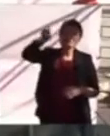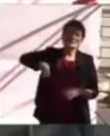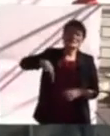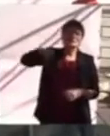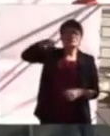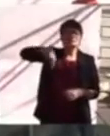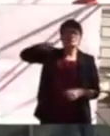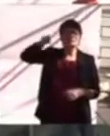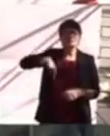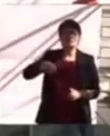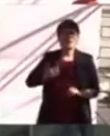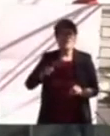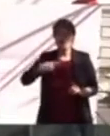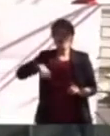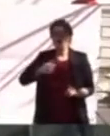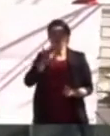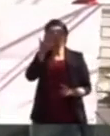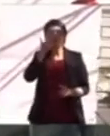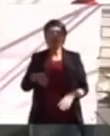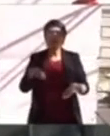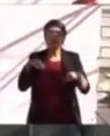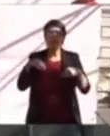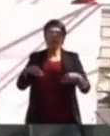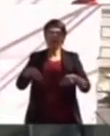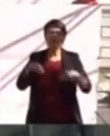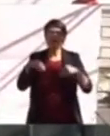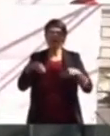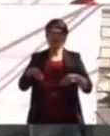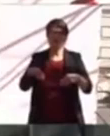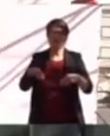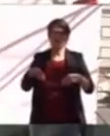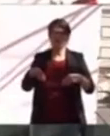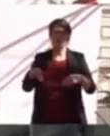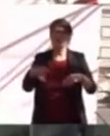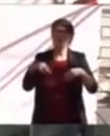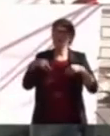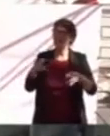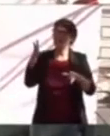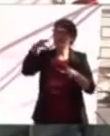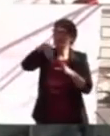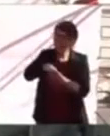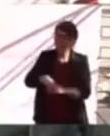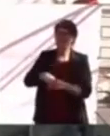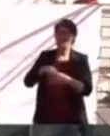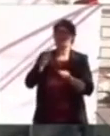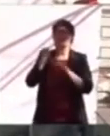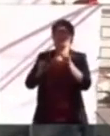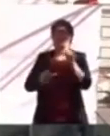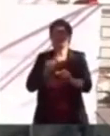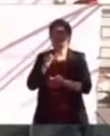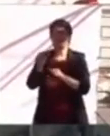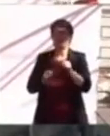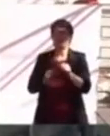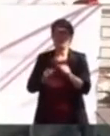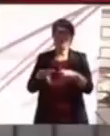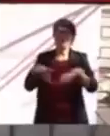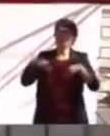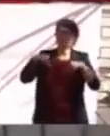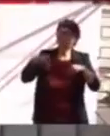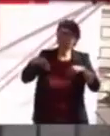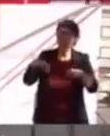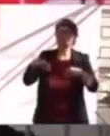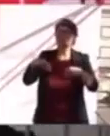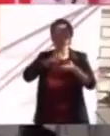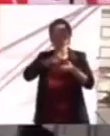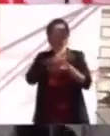coinvolti e di partecipare nella progettazione del cambio di partecipare a questo patto el imprese certo su in cui